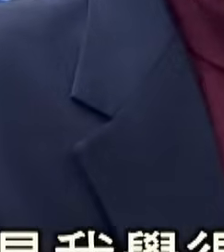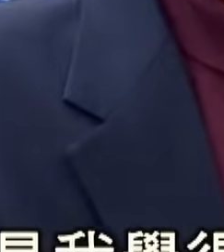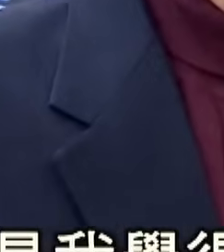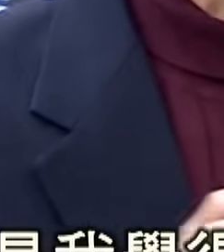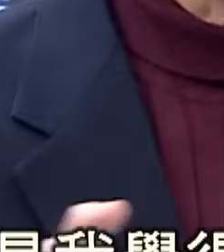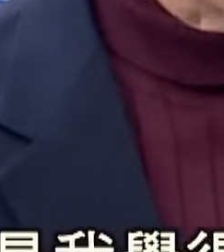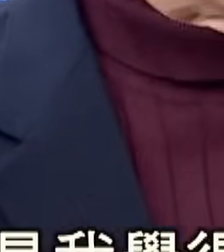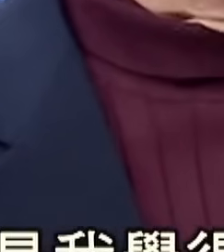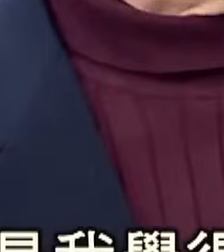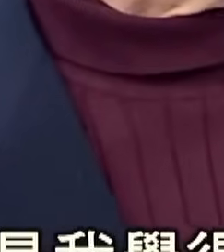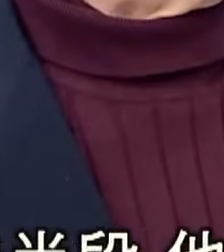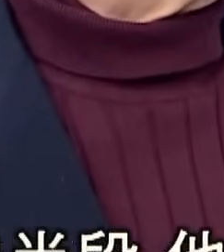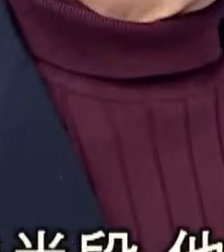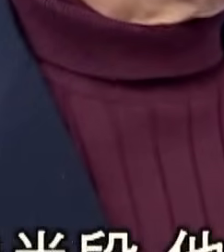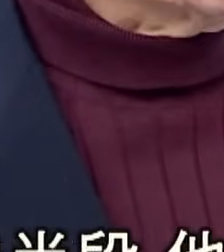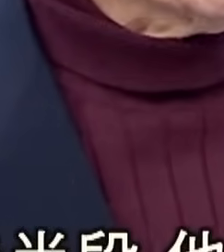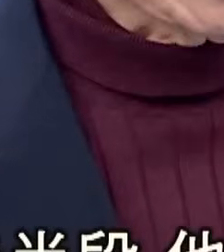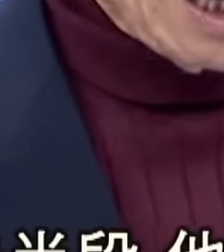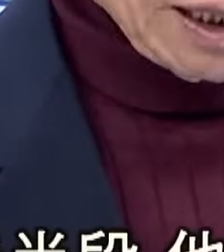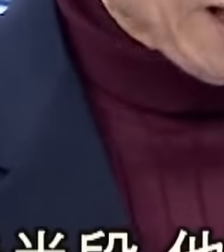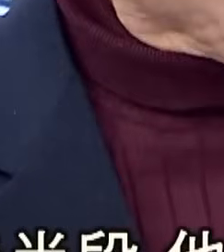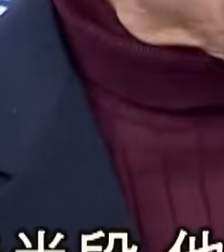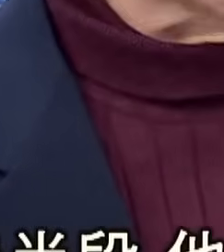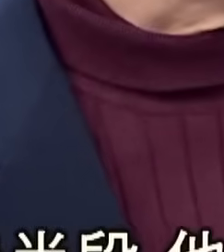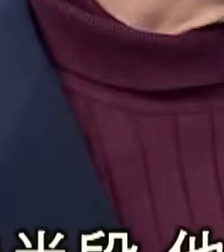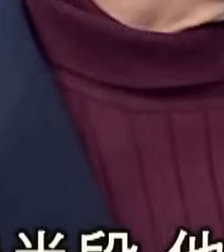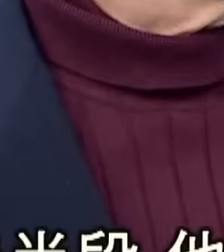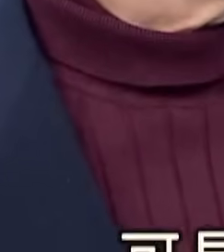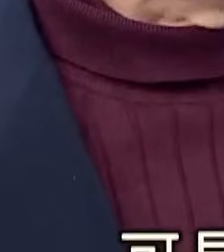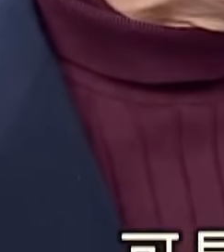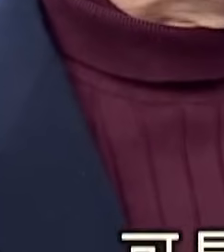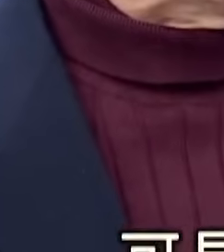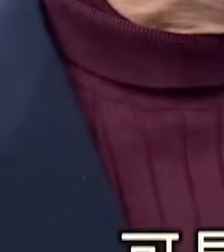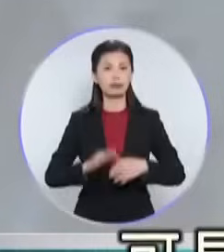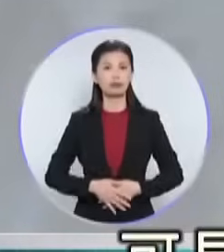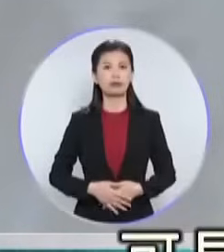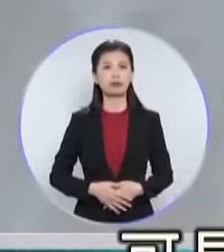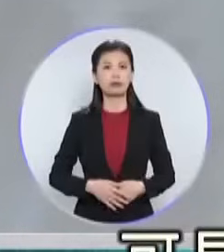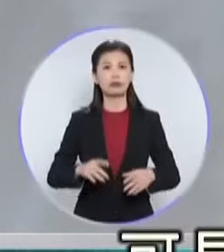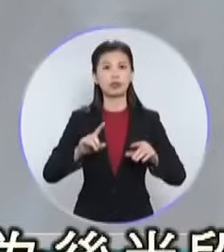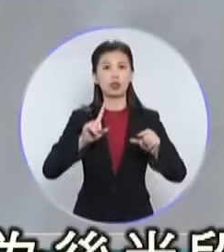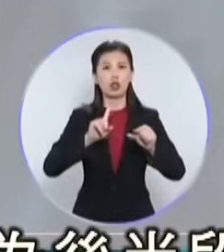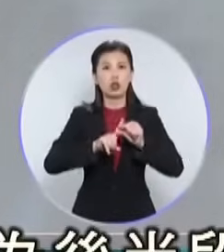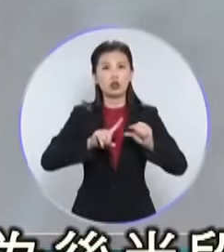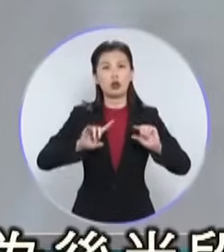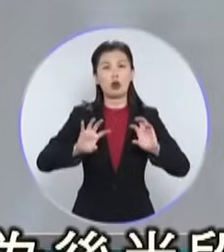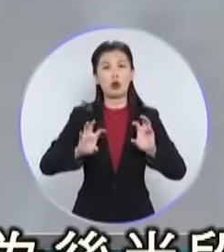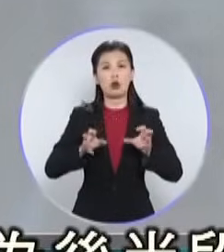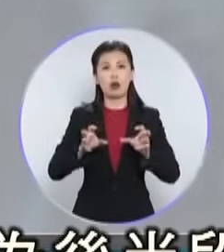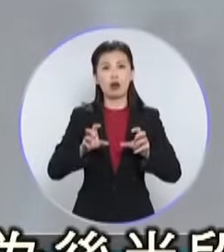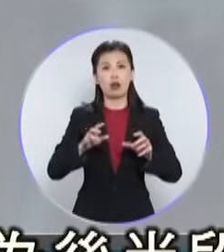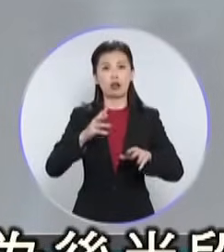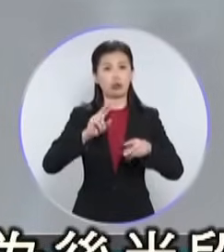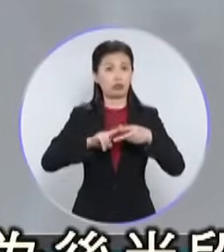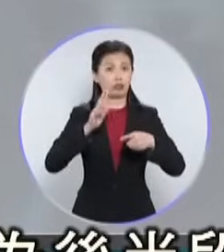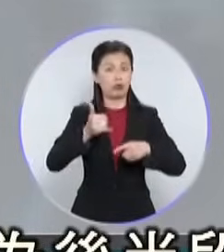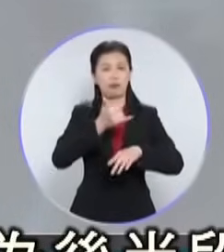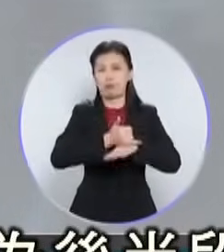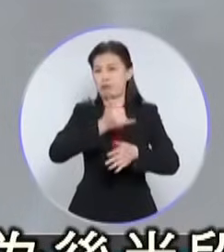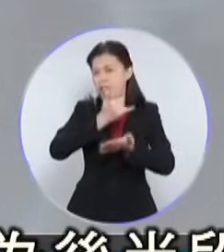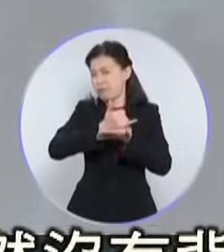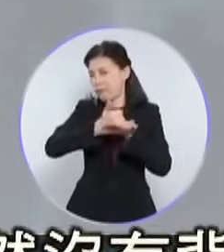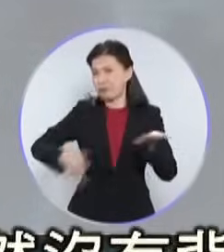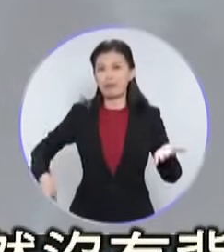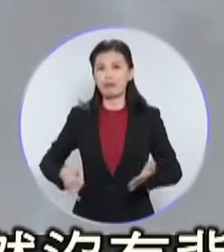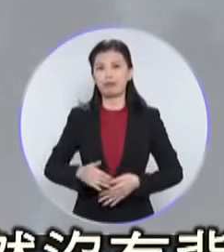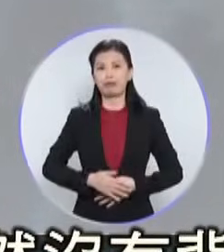是我觉得老赵的后半段他看稿看太多了，他可见他是因为后半段就是很多细节 交